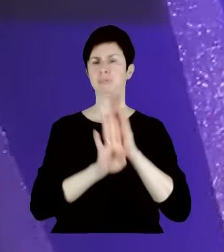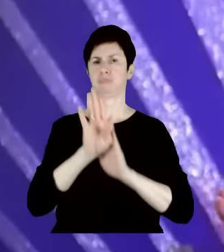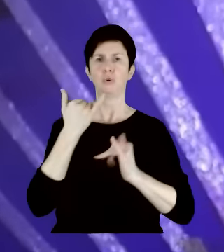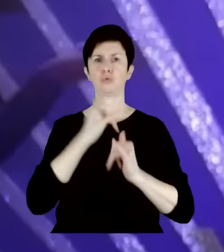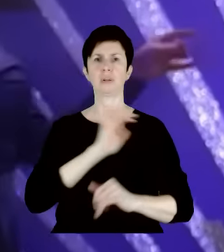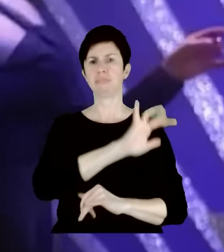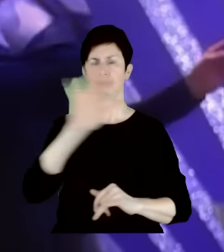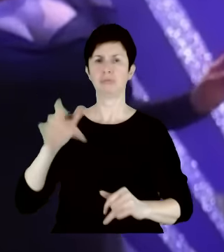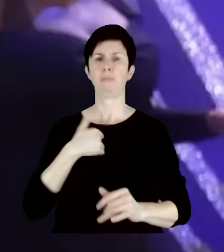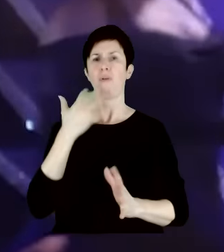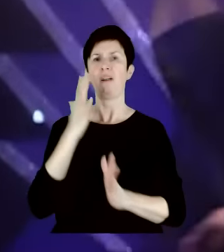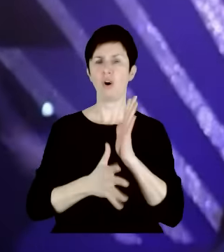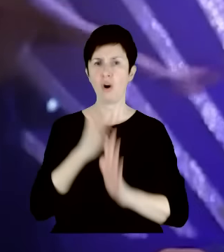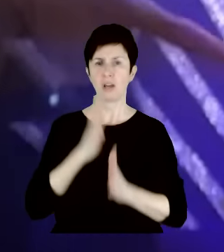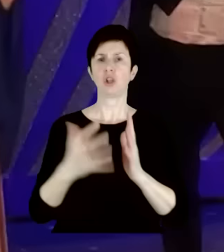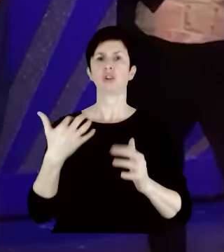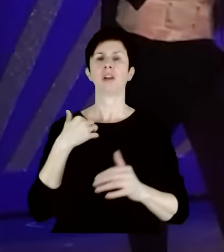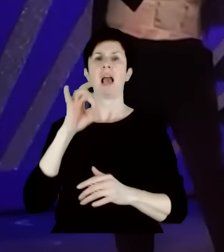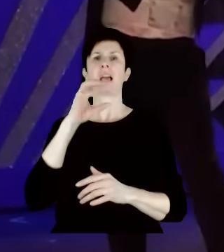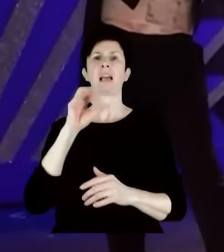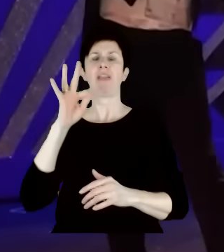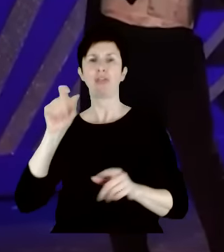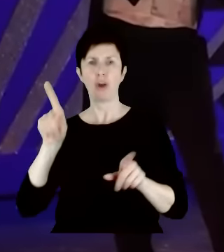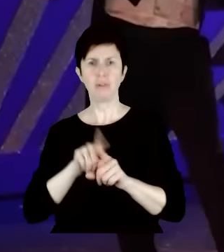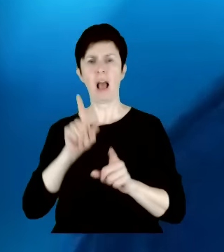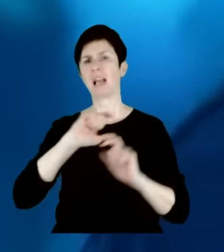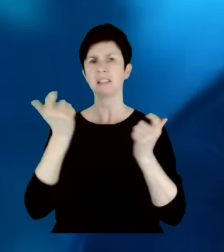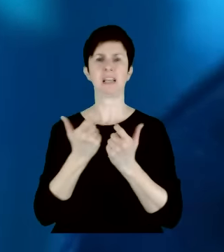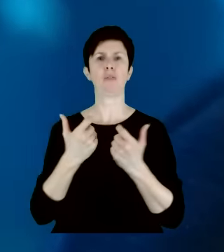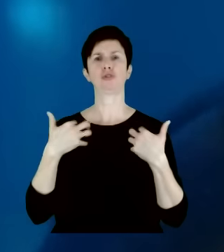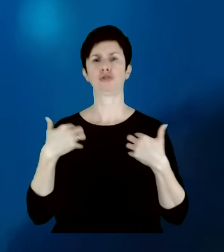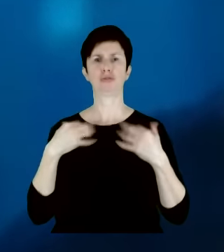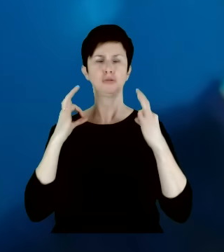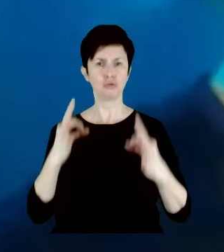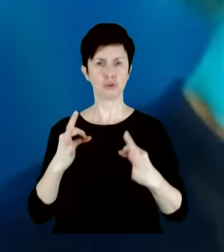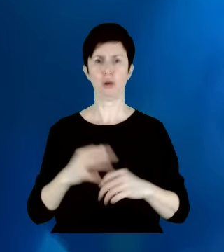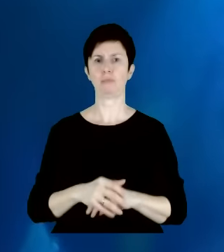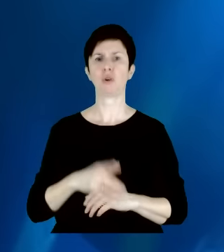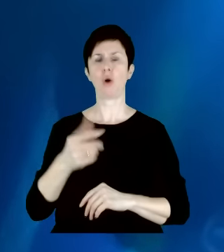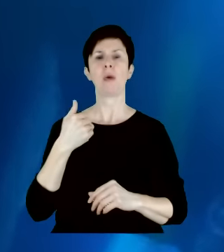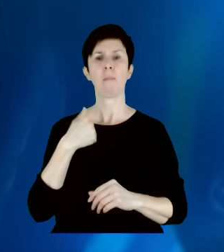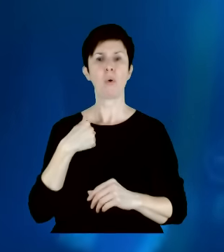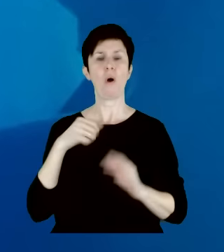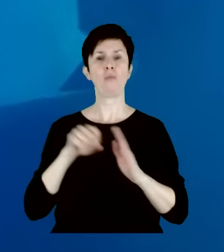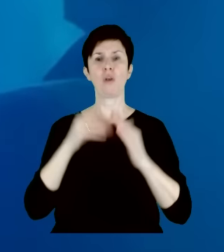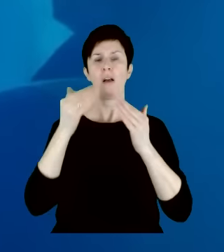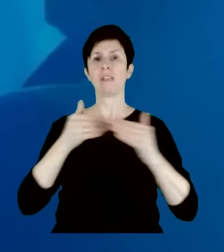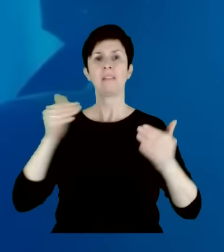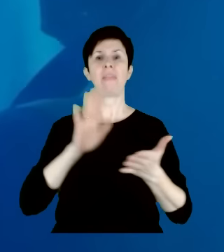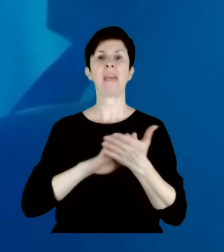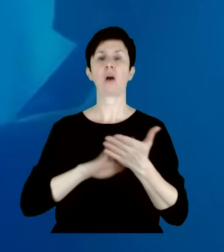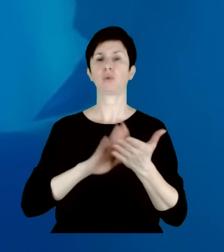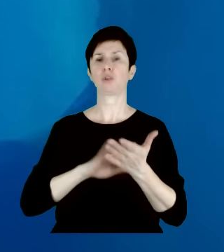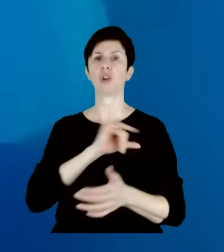warszawskie getto, ale poczucie humoru i dystans do siebie pomagały jej przetrwać najtrudniejsze chwile. Piplaja była nominowana do teatralnych nagród muzycznych imienia Jana